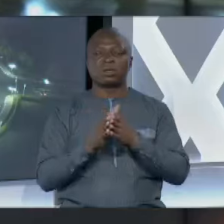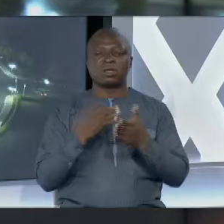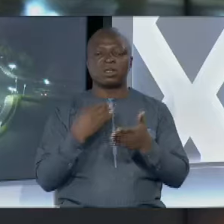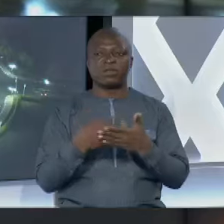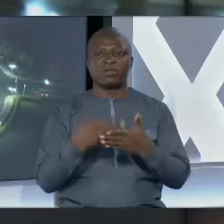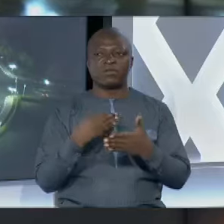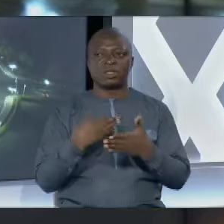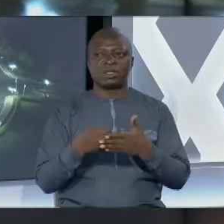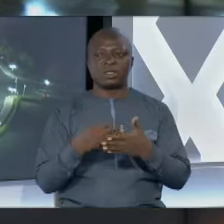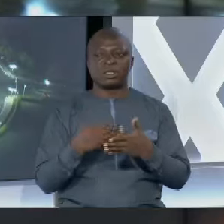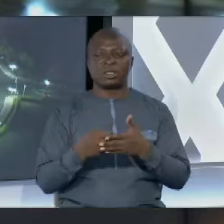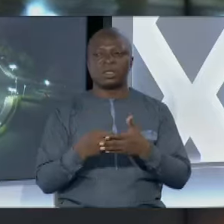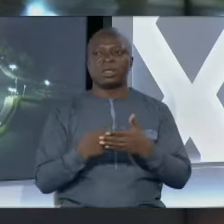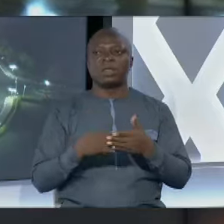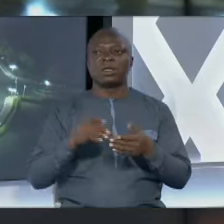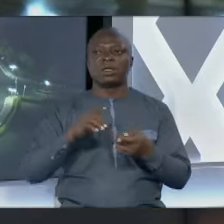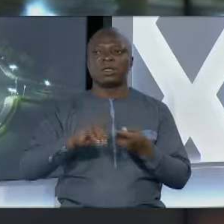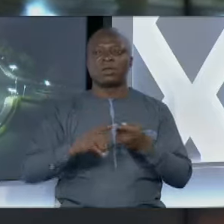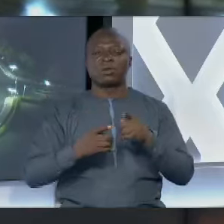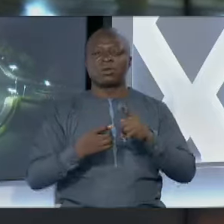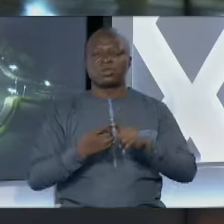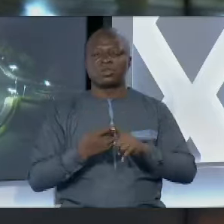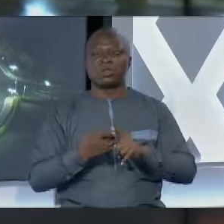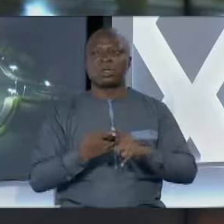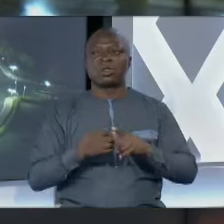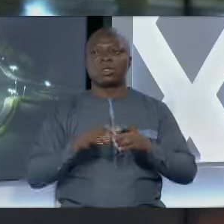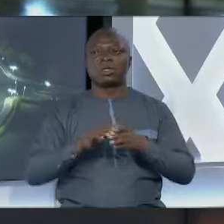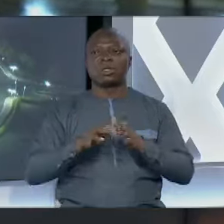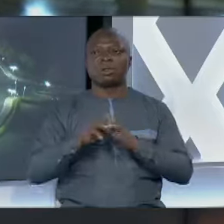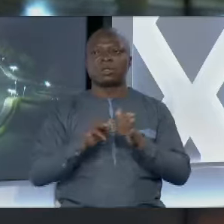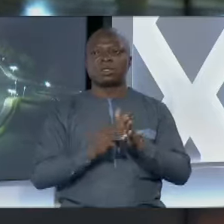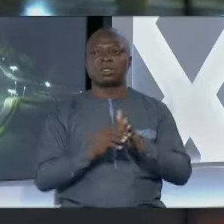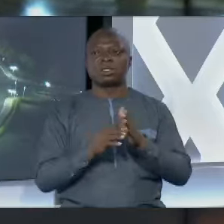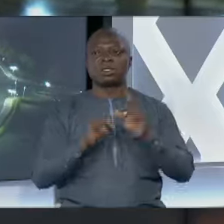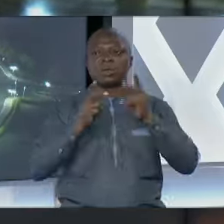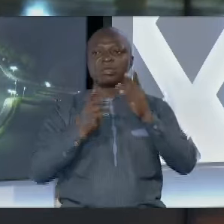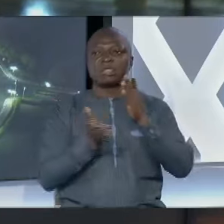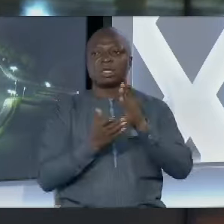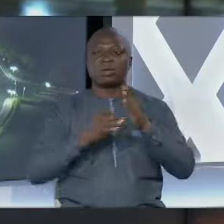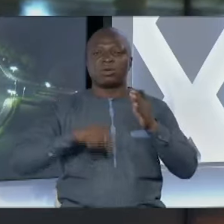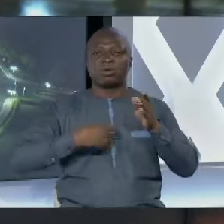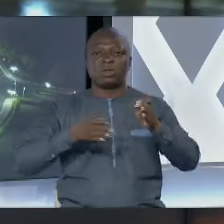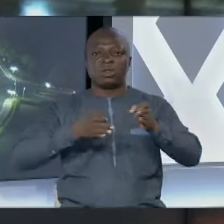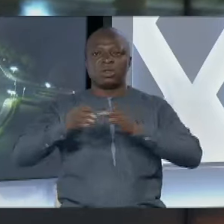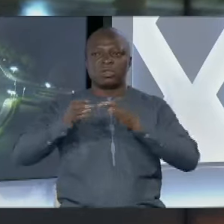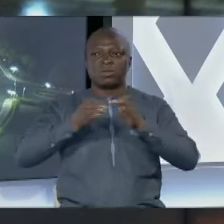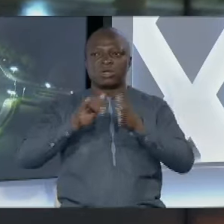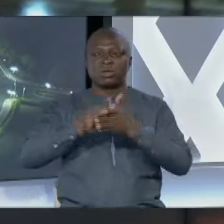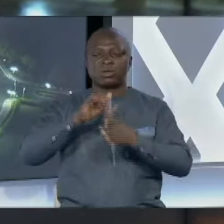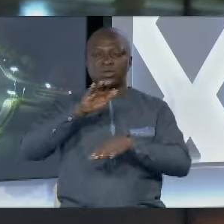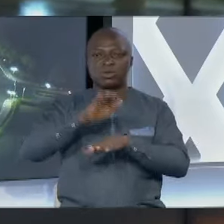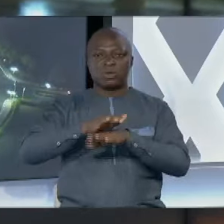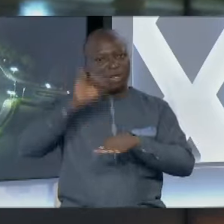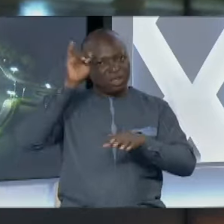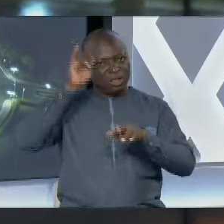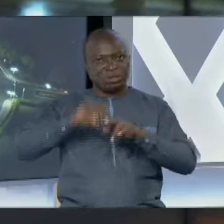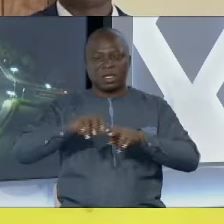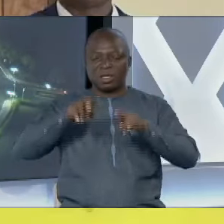financiers et conjoints des magistrats », des termes techniques que nous explique ce soir Dodo Waré.